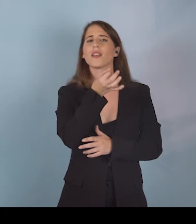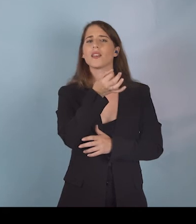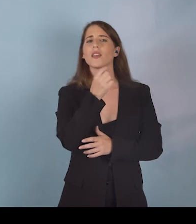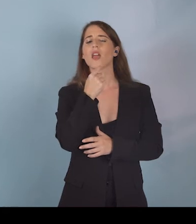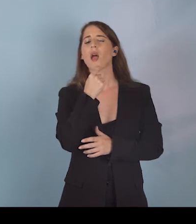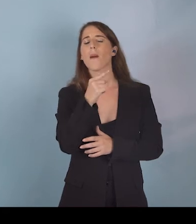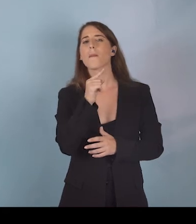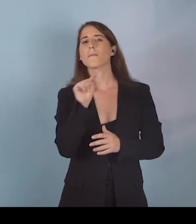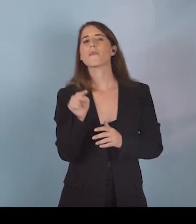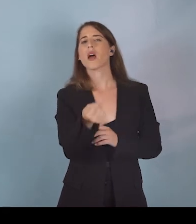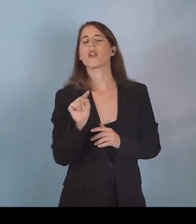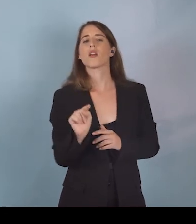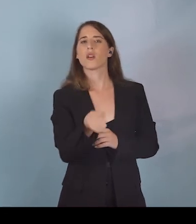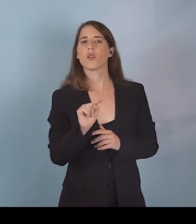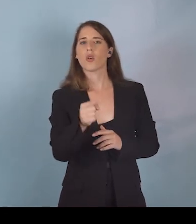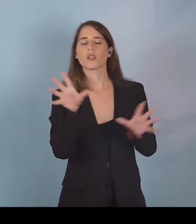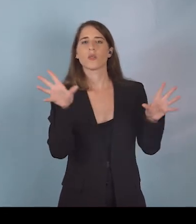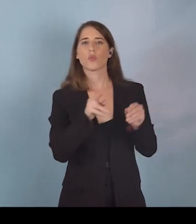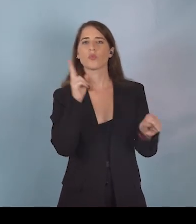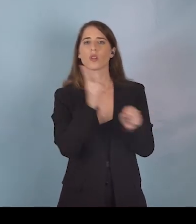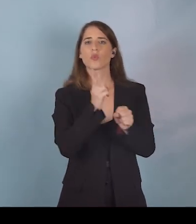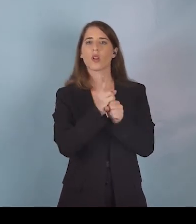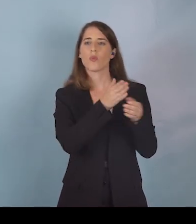για το για λεκτική παρενόχληση που υπάρχει